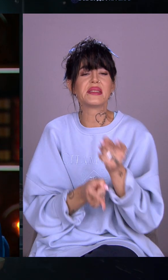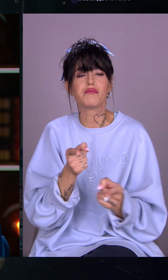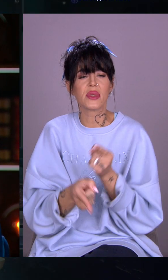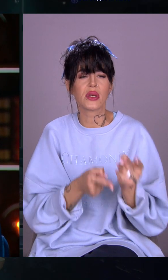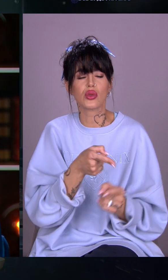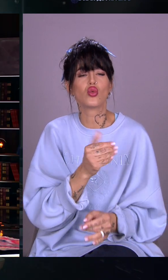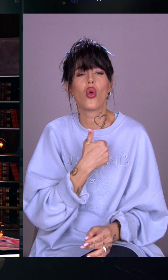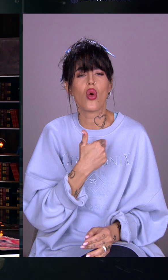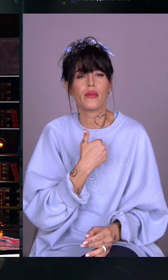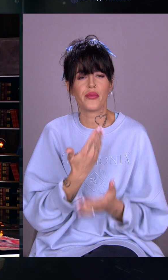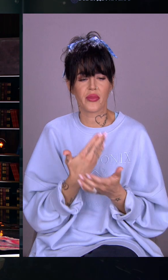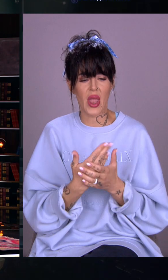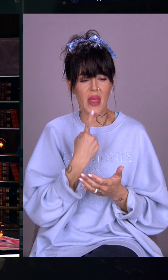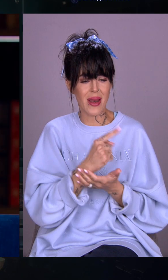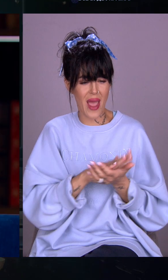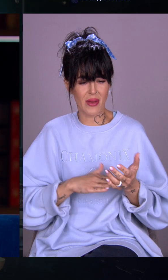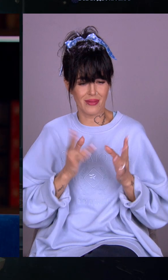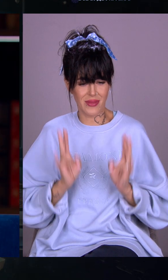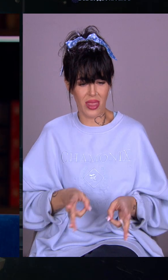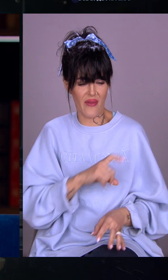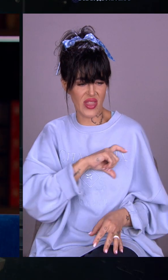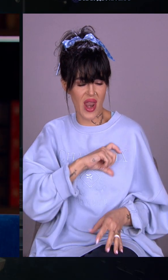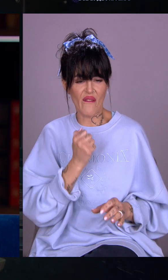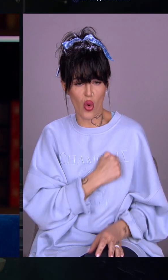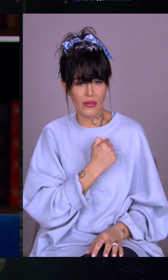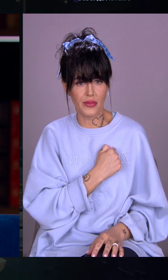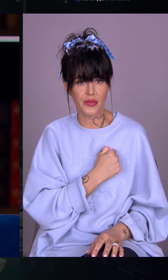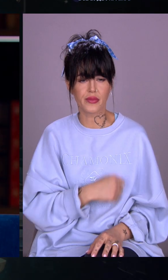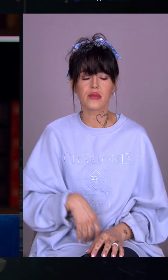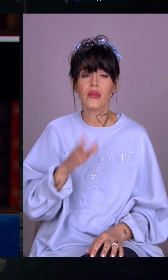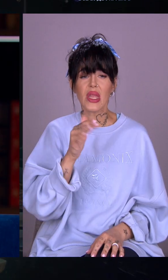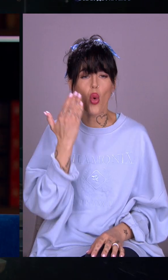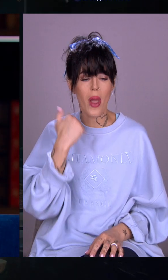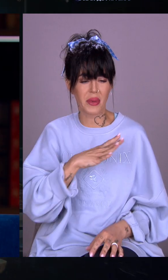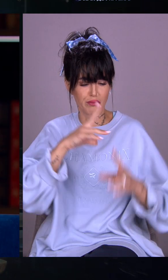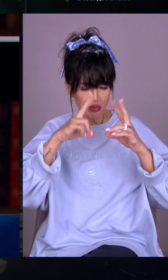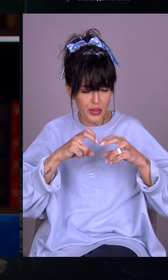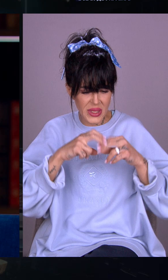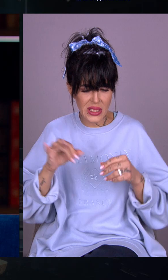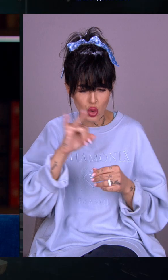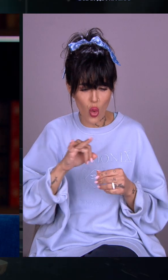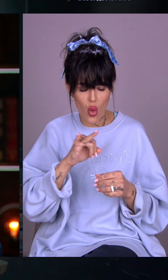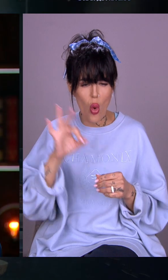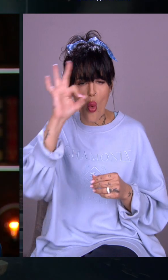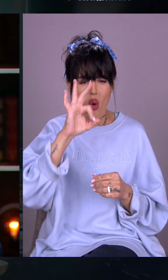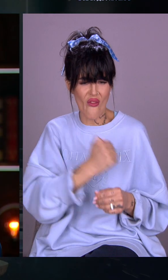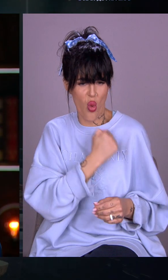бачите? Пораненого ветерана, я маю на увазі. Те, що ми стикнулися, коли розглядали історії поранених, це в першу чергу доступ ну, відсутність